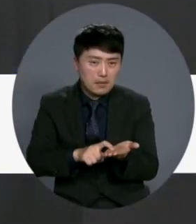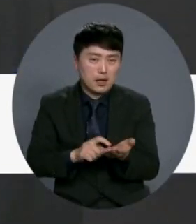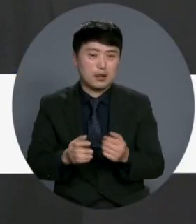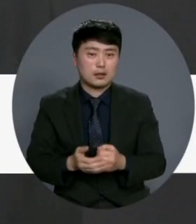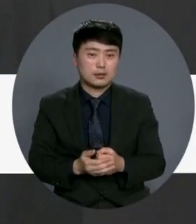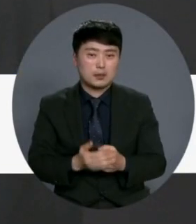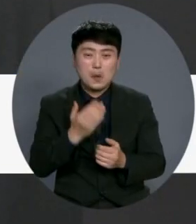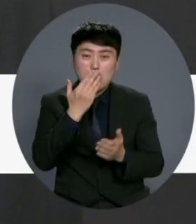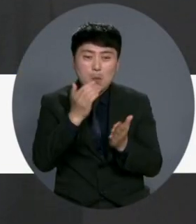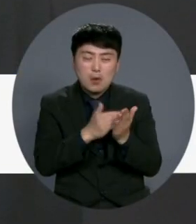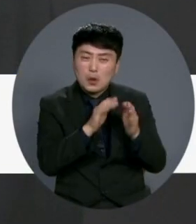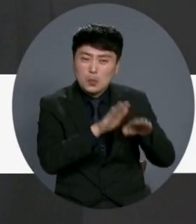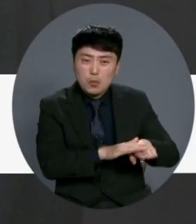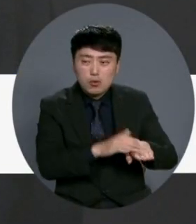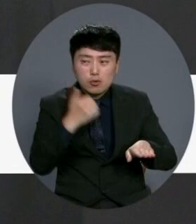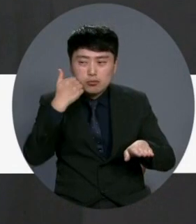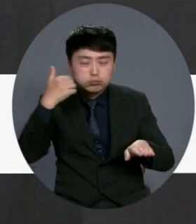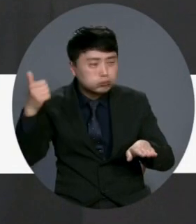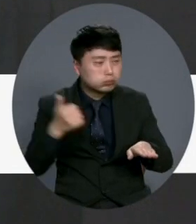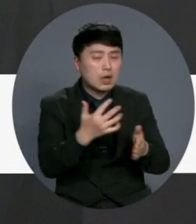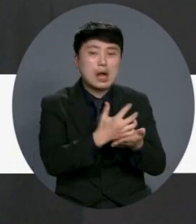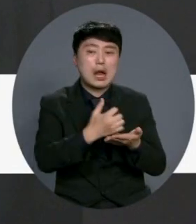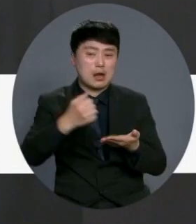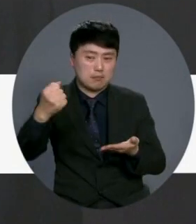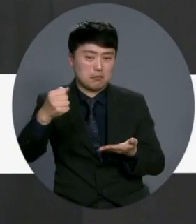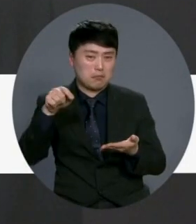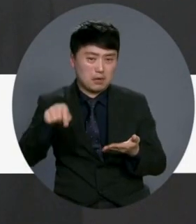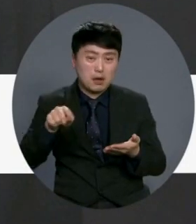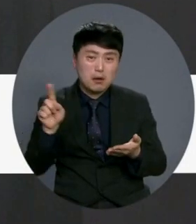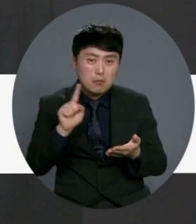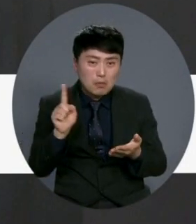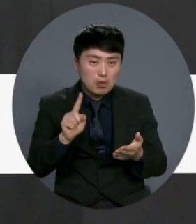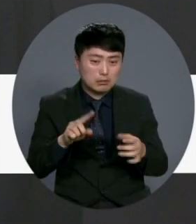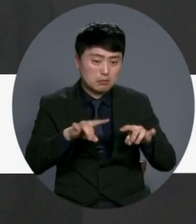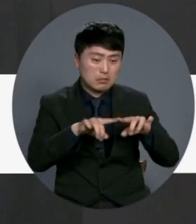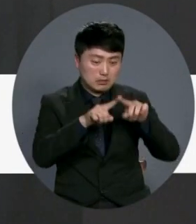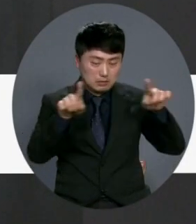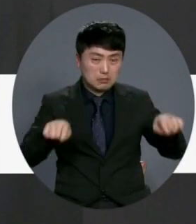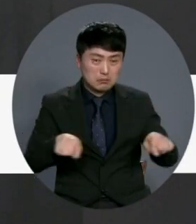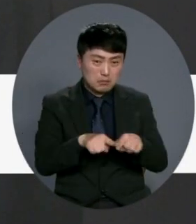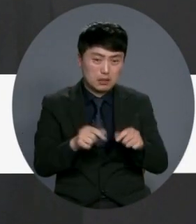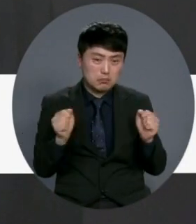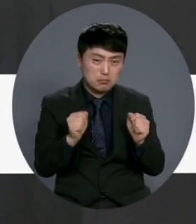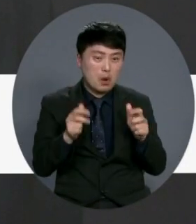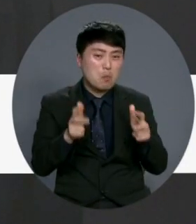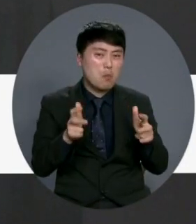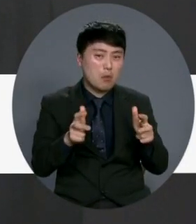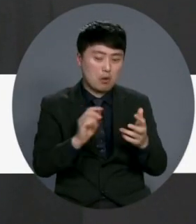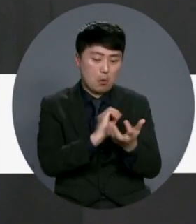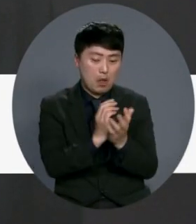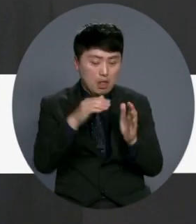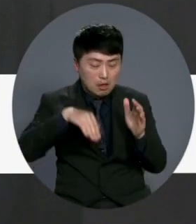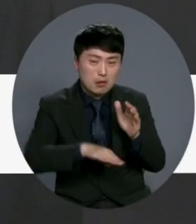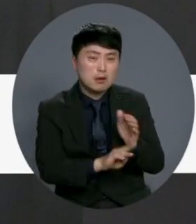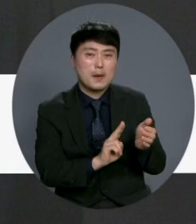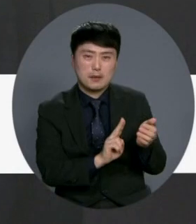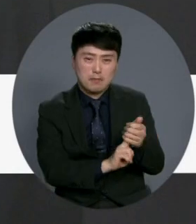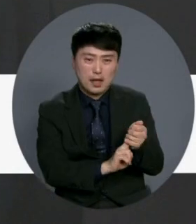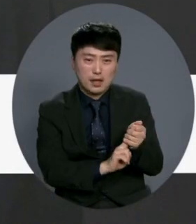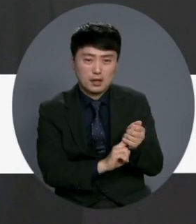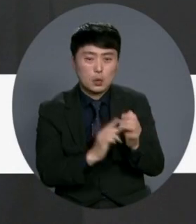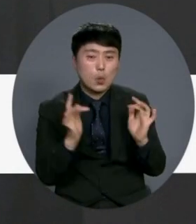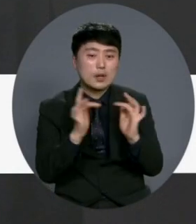던지기 수법을 썼습니다. 들여온 마약은 배전함과 에어컨 실외기, 화단 등에 숨겨놨고 텔레그램과 가상자산을